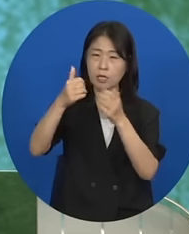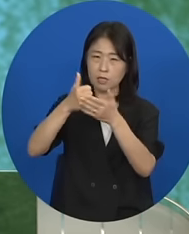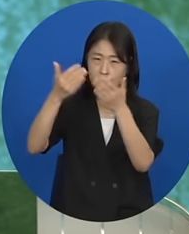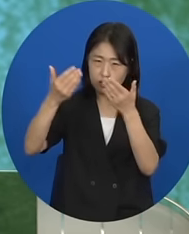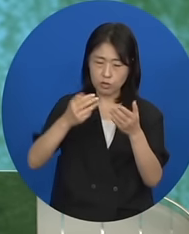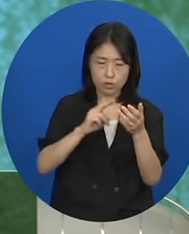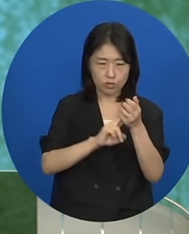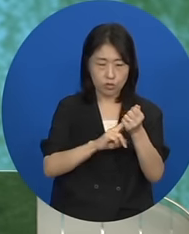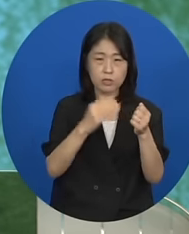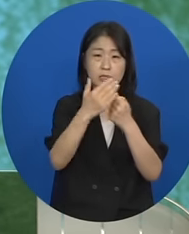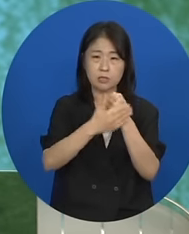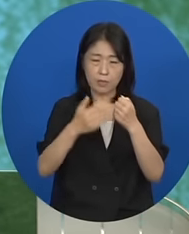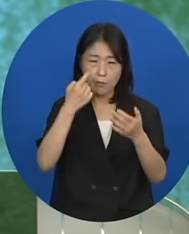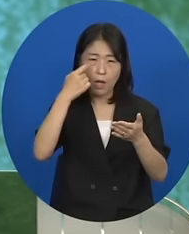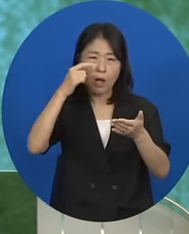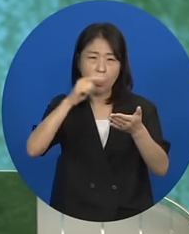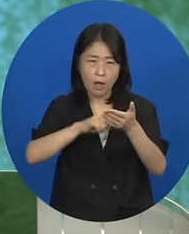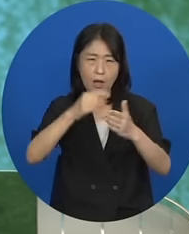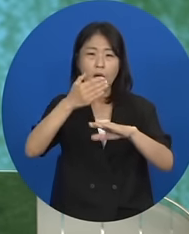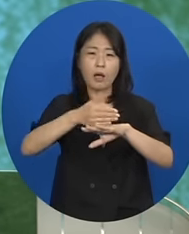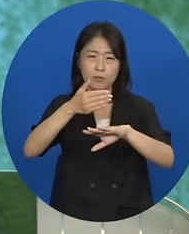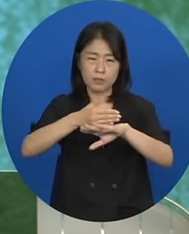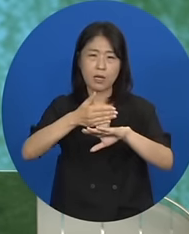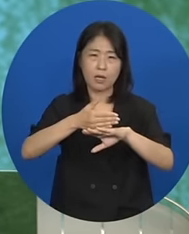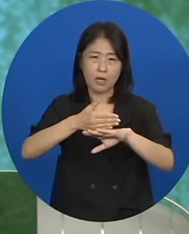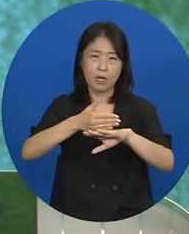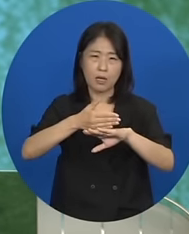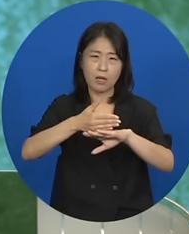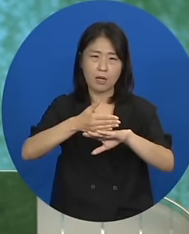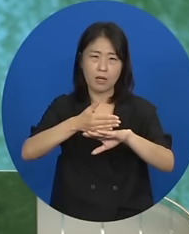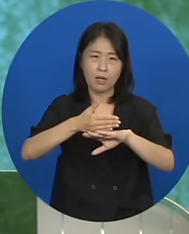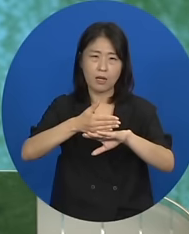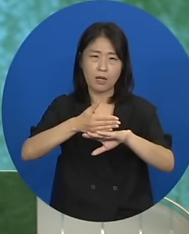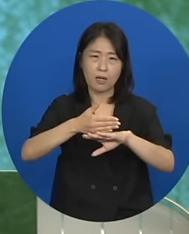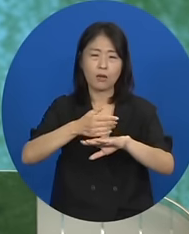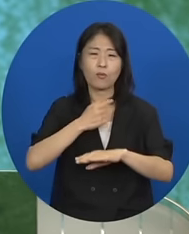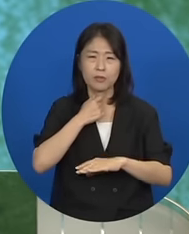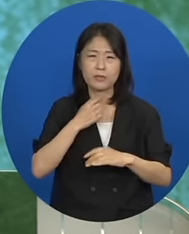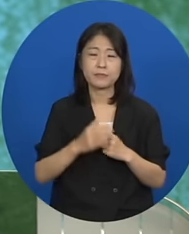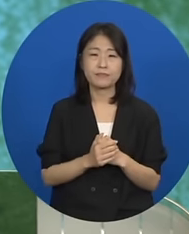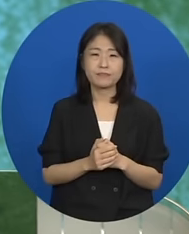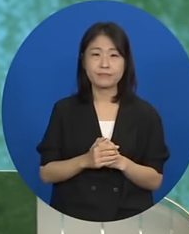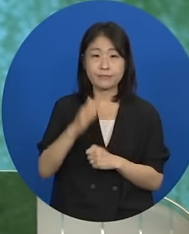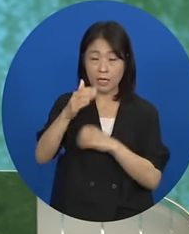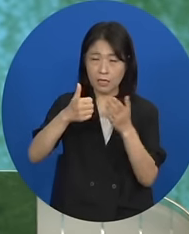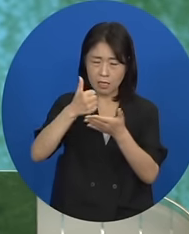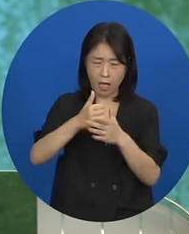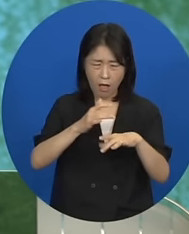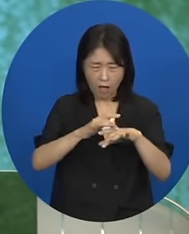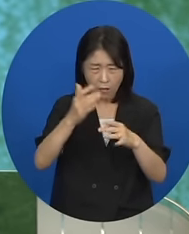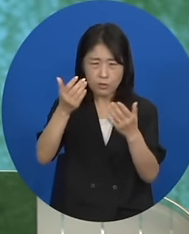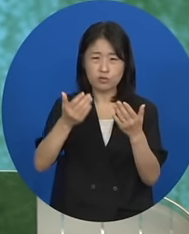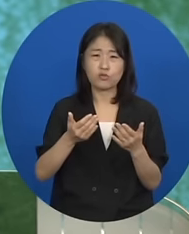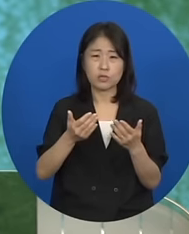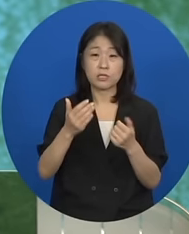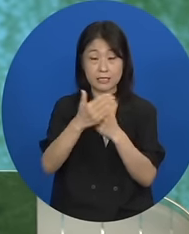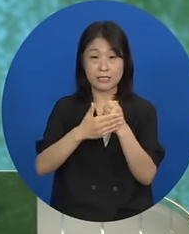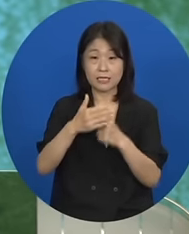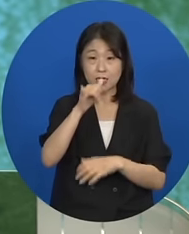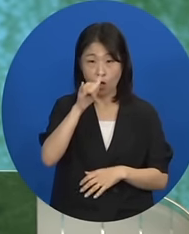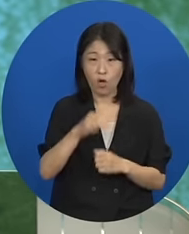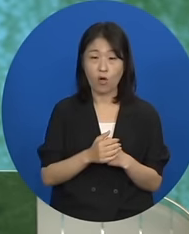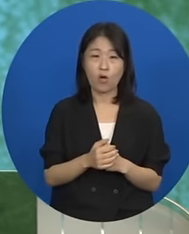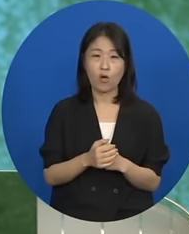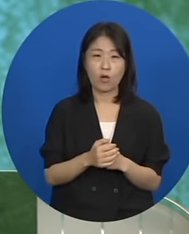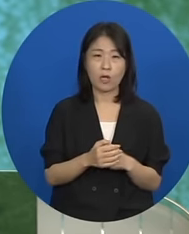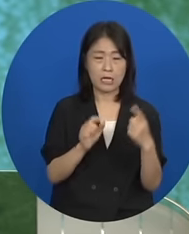감사하는 여러분들이 되시기를 축복합니다 하나님께서 이미 주신 복이 있어요 그리고 어떤 형편을 전반기에